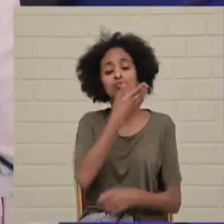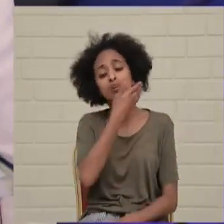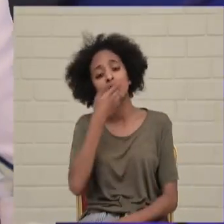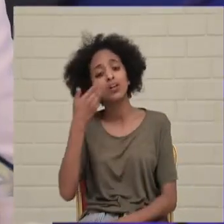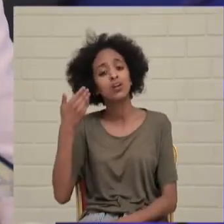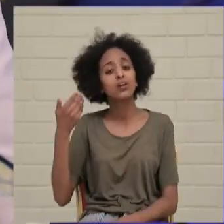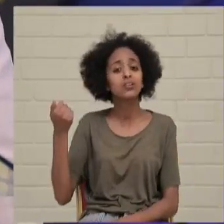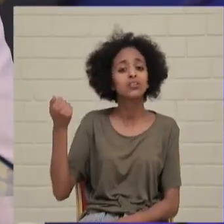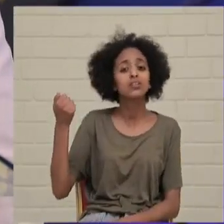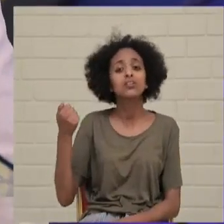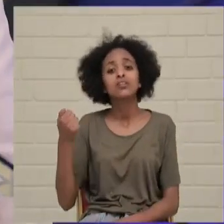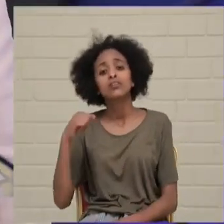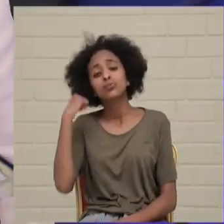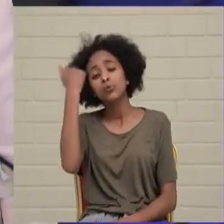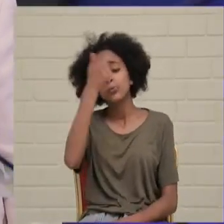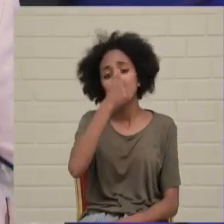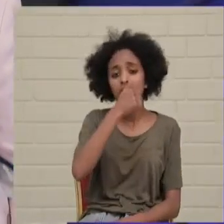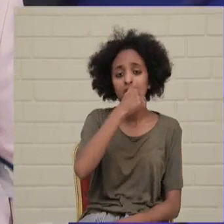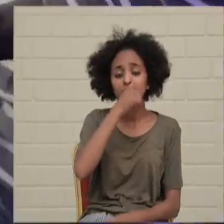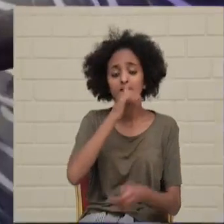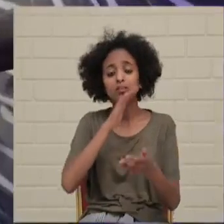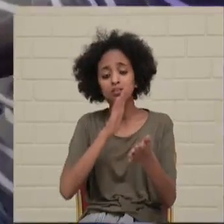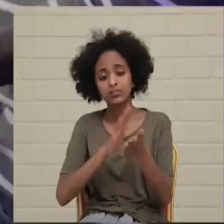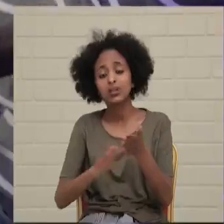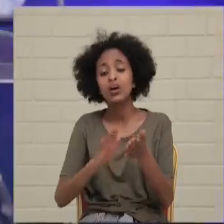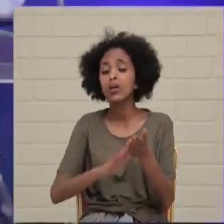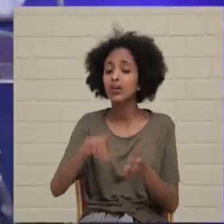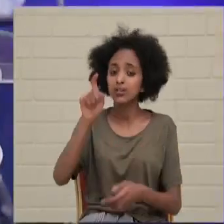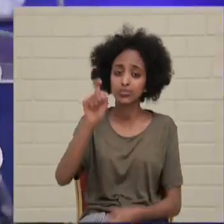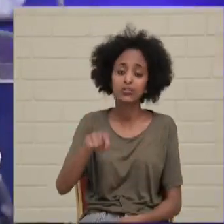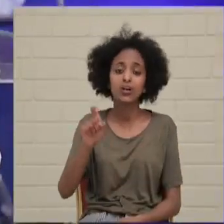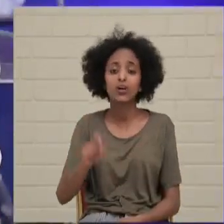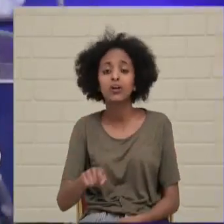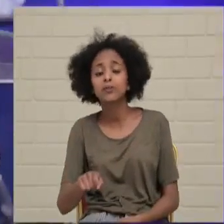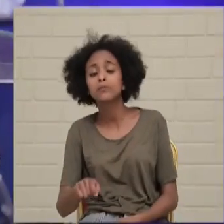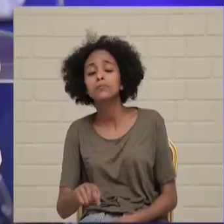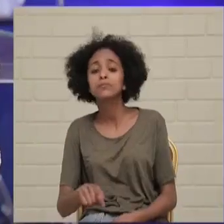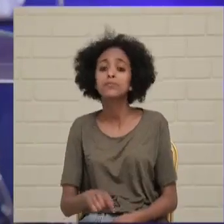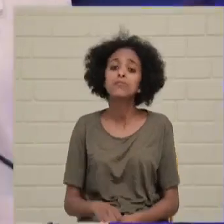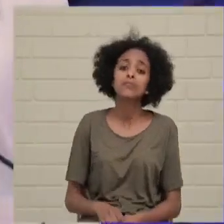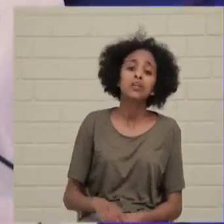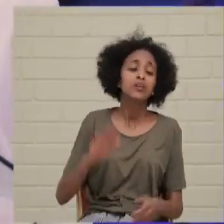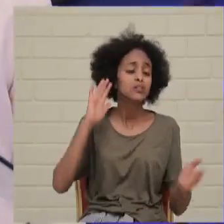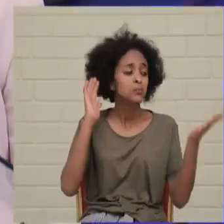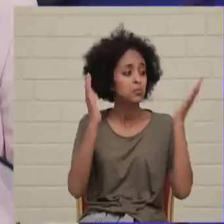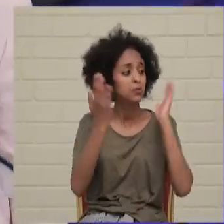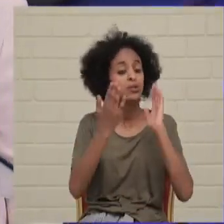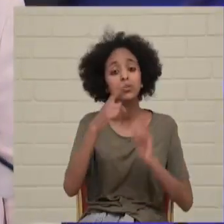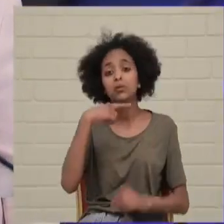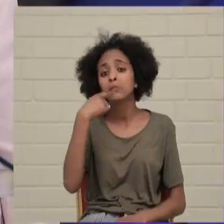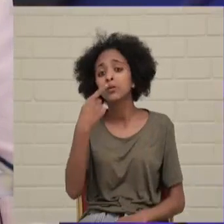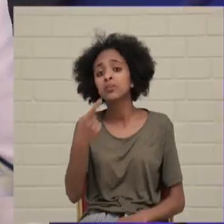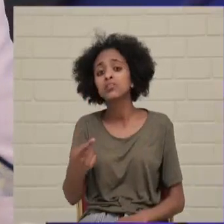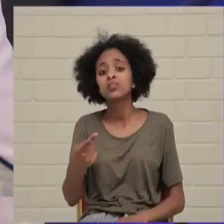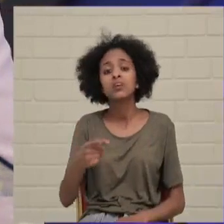ከህይወት ይሻላል ኢትዮጵያን ይቅርታ ያሻታል